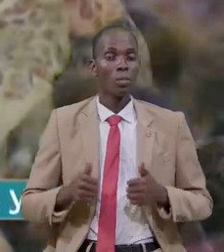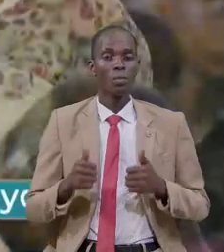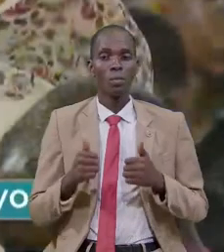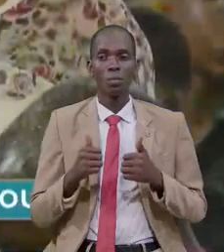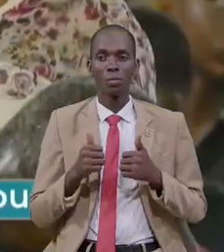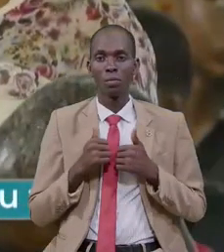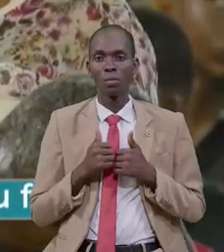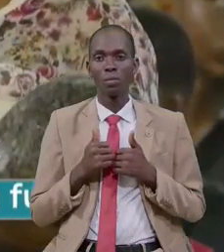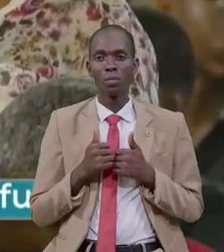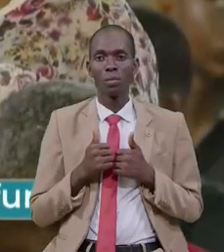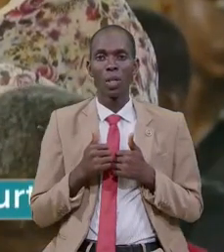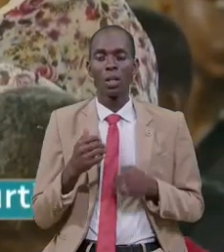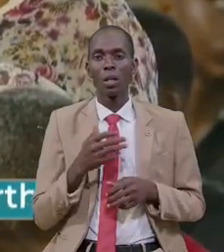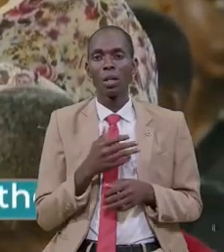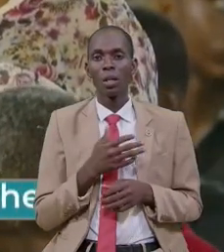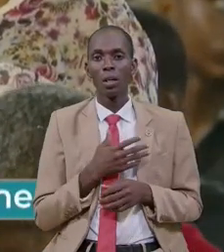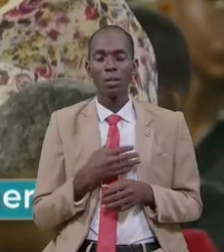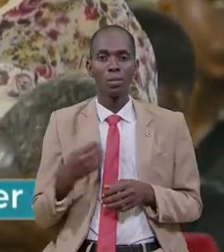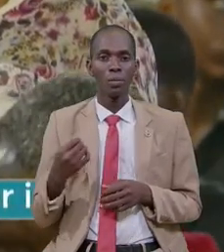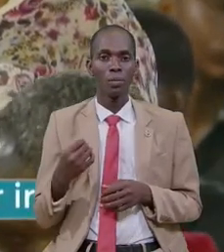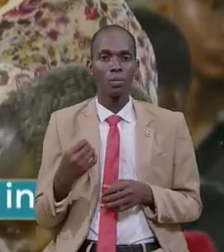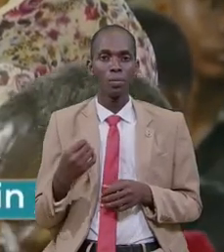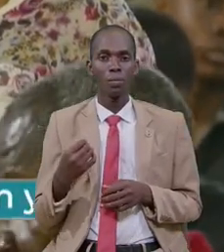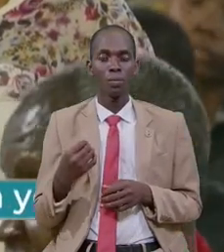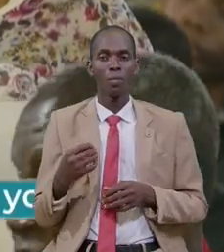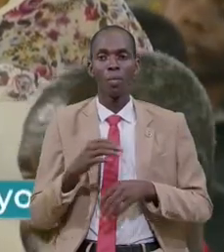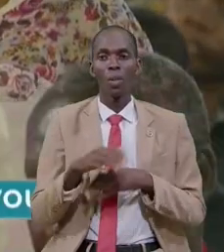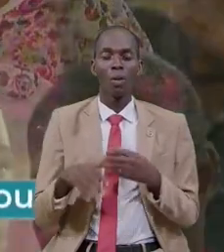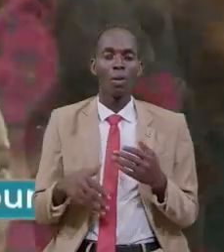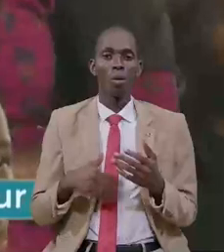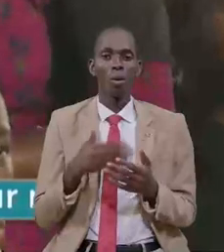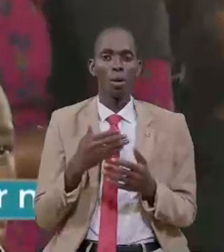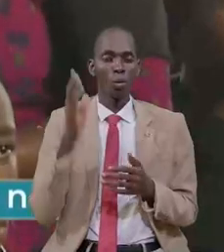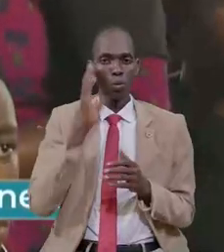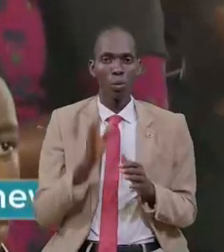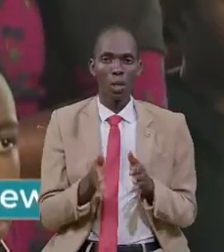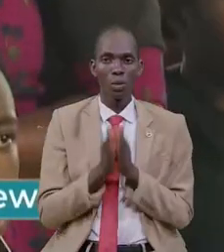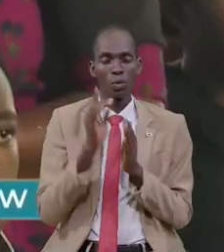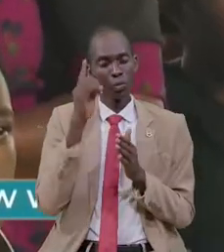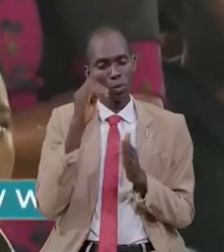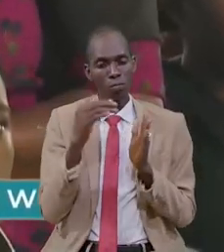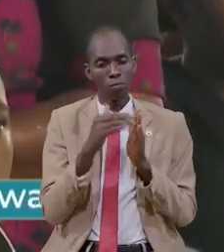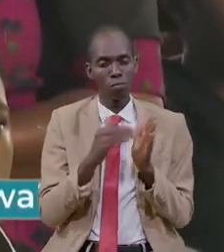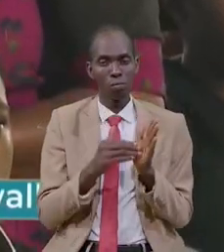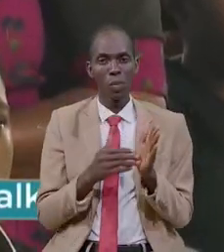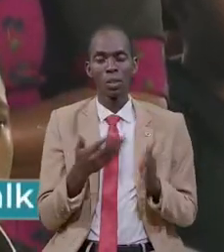pour vous aider. Donc, donnez-leur toutes les informations correctes.